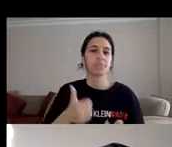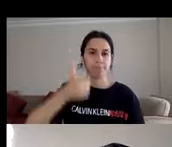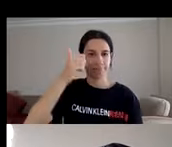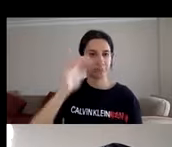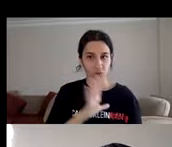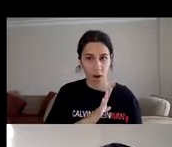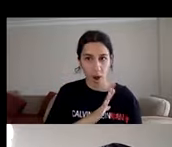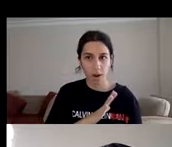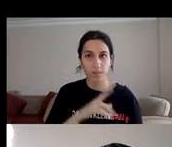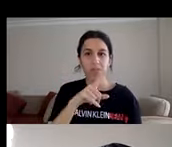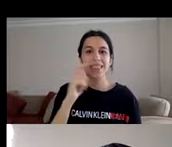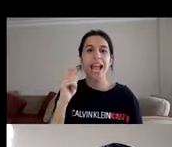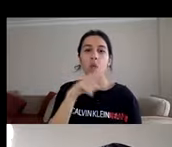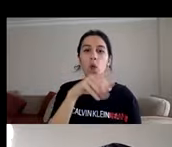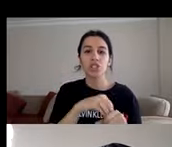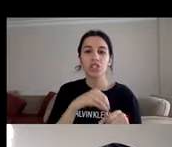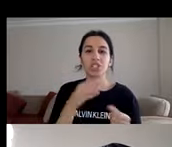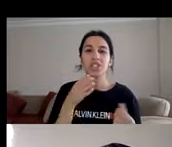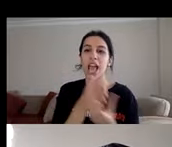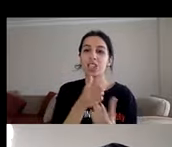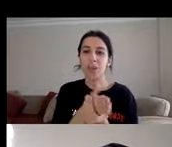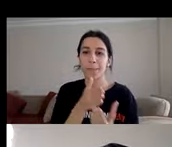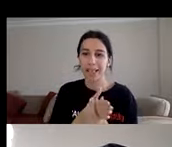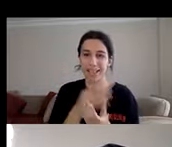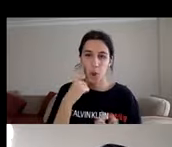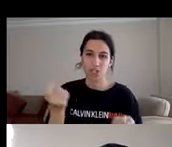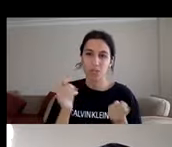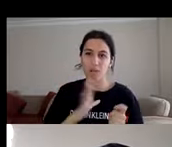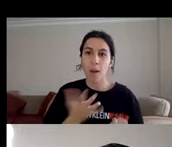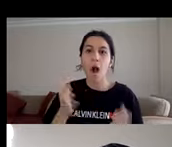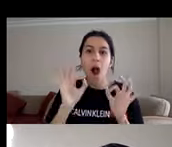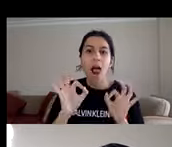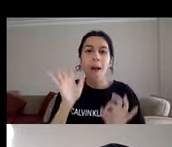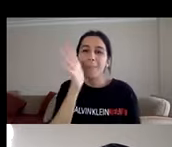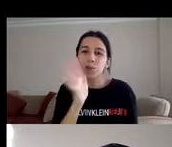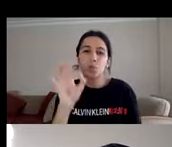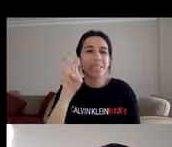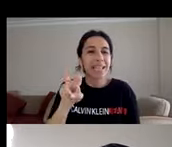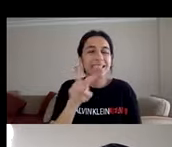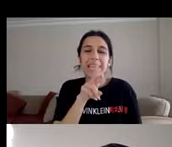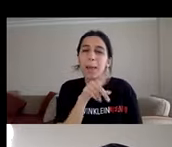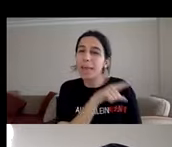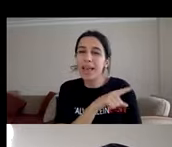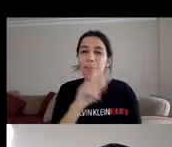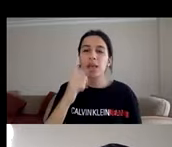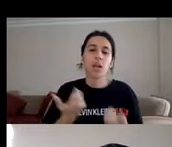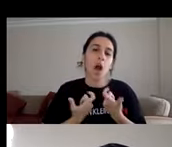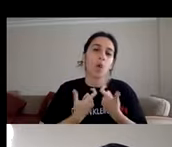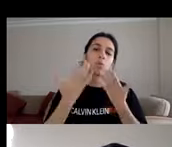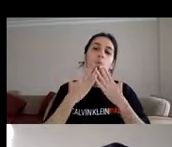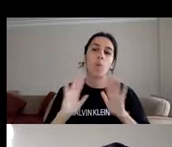Oradaki teknolojilerin erişilebilir hale getirilmesi için. Ama hani hala bir Section 508 seviyesinde kanunumuz